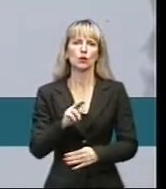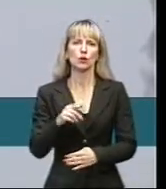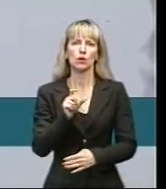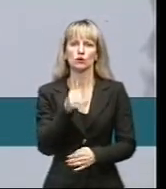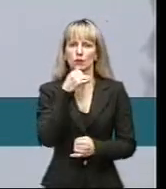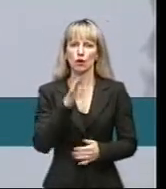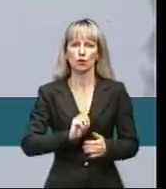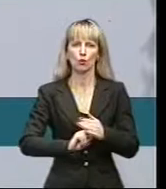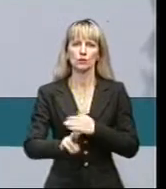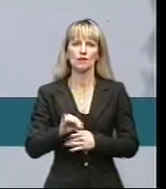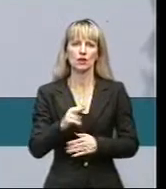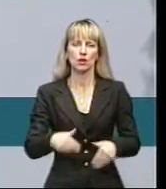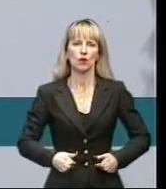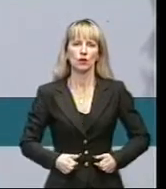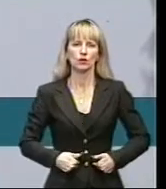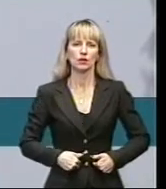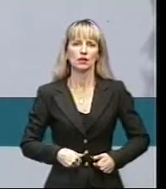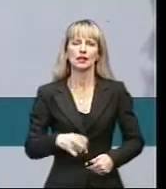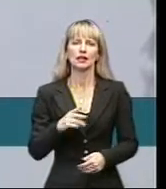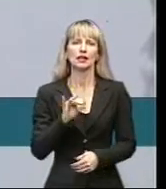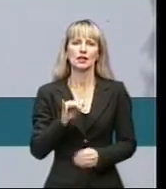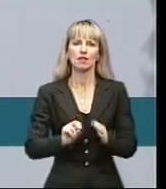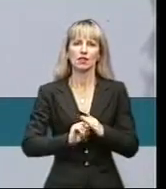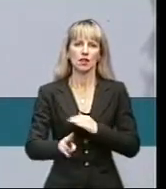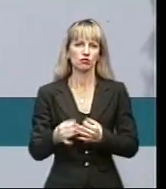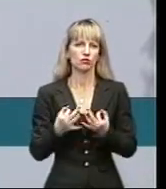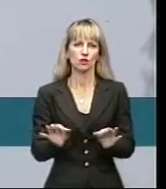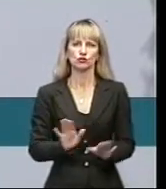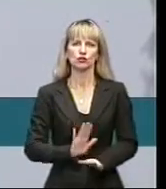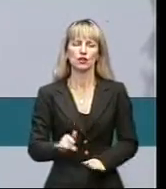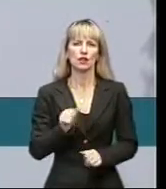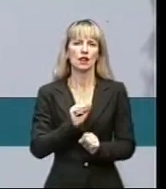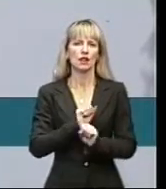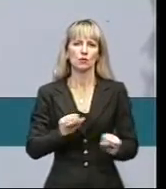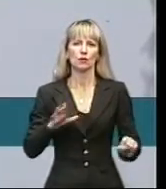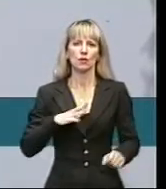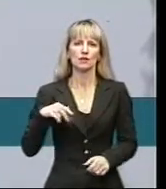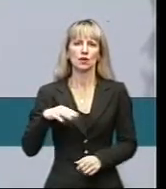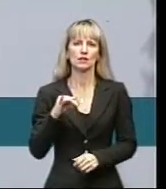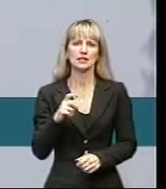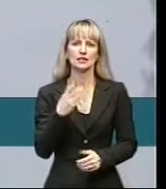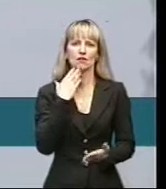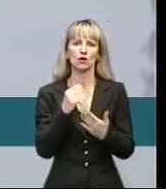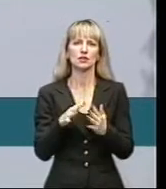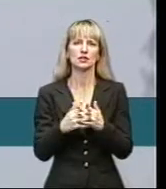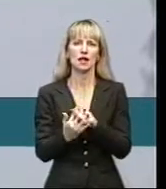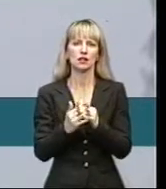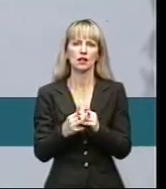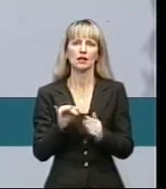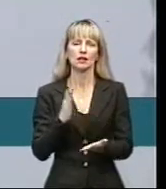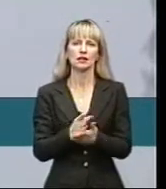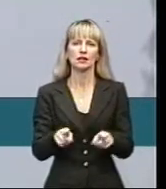голоду, ніякої втечі не допускали. Не можна було виходити з свого села, і є